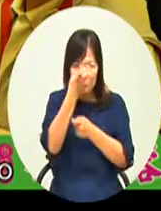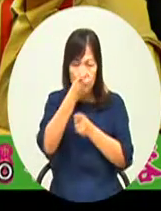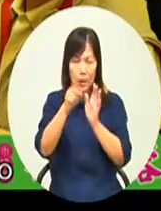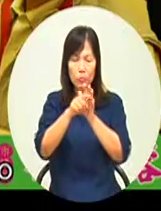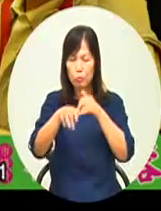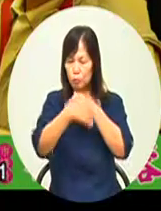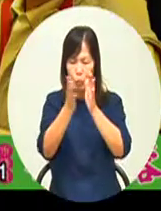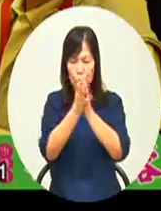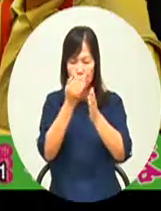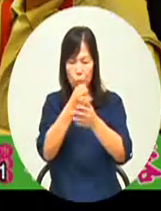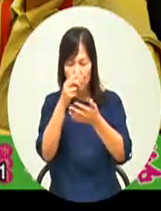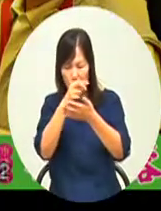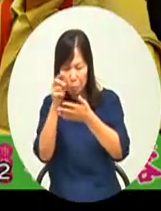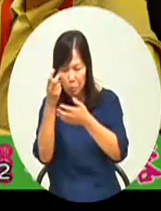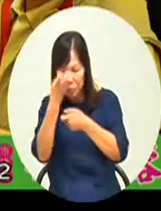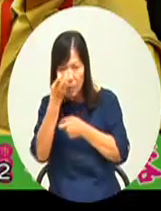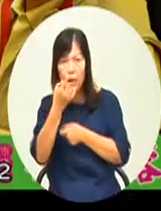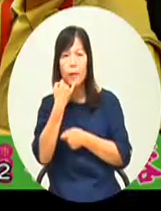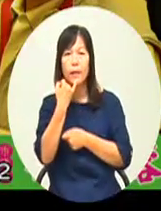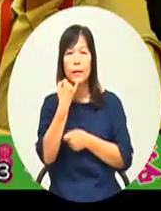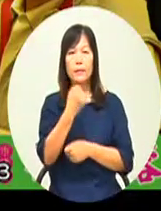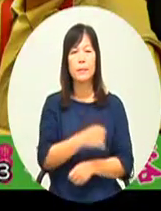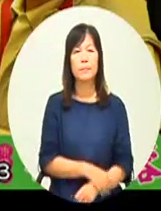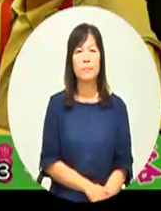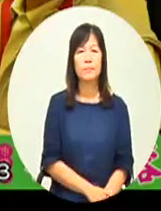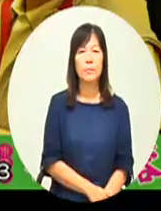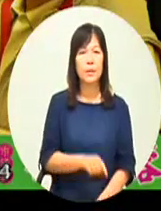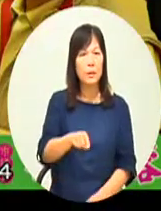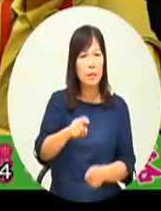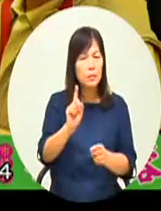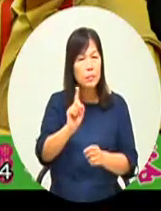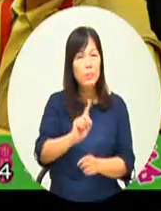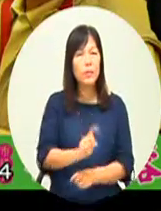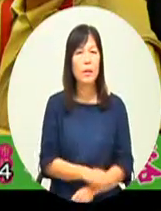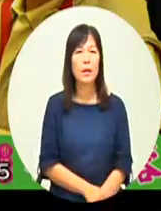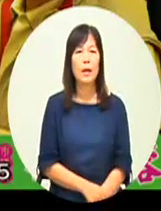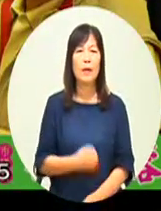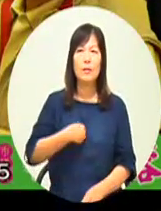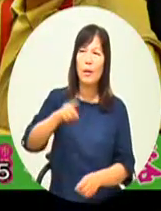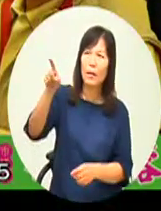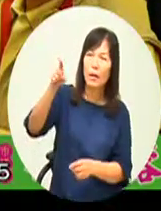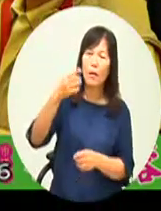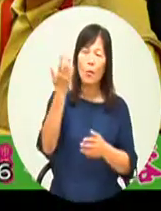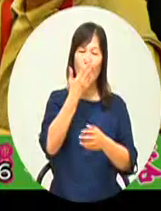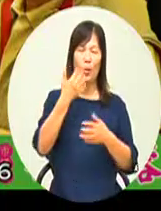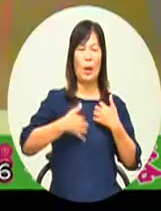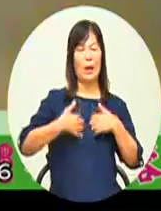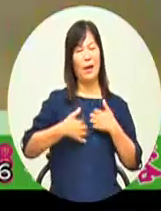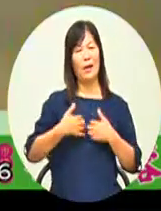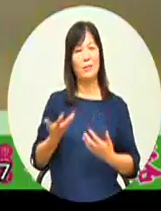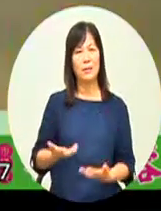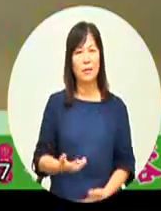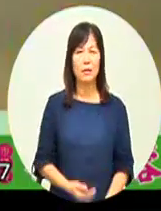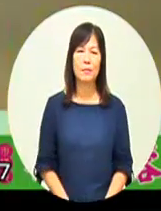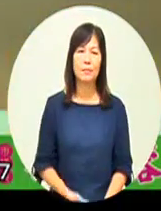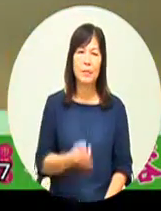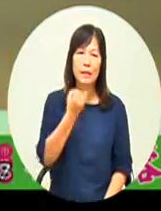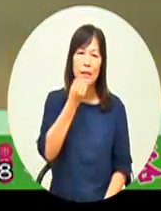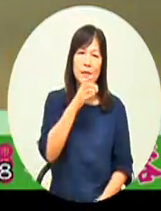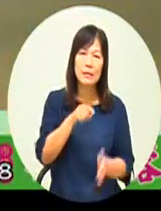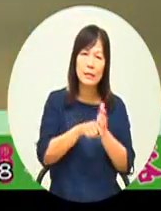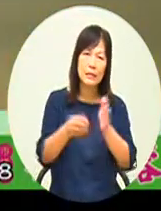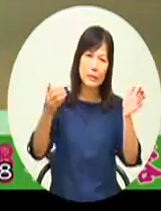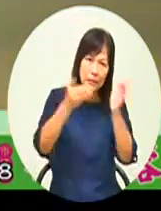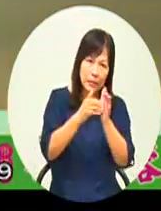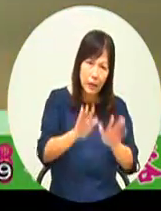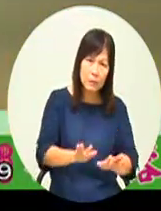的画面。那我们在那边就写啦，第一个就欢喜啊。结果到现在，